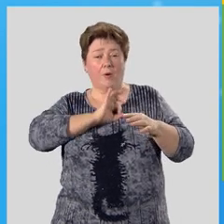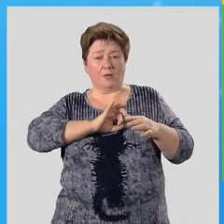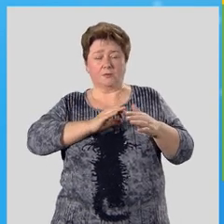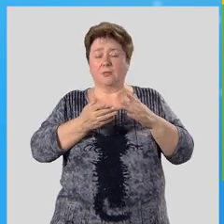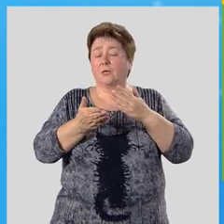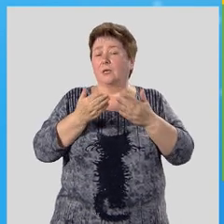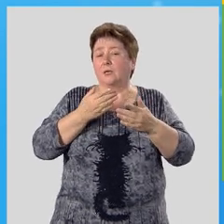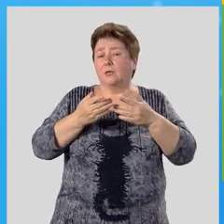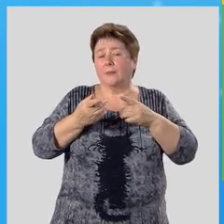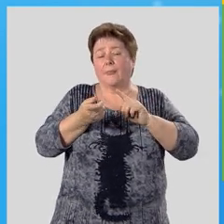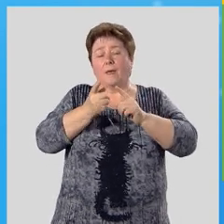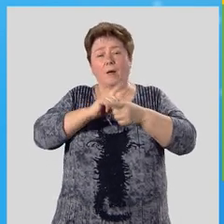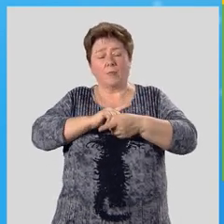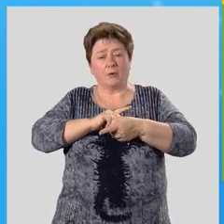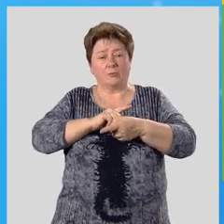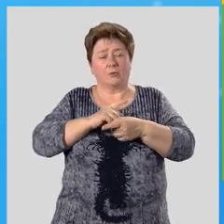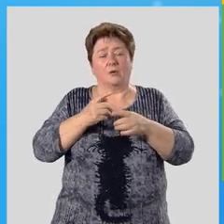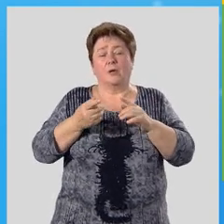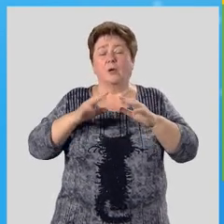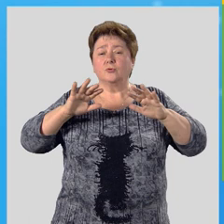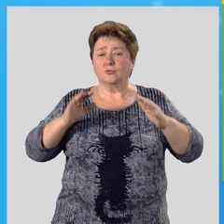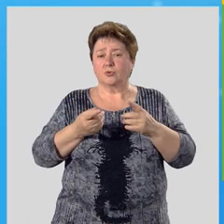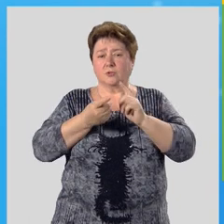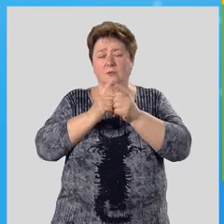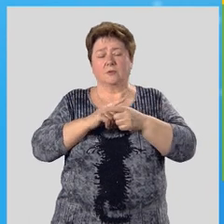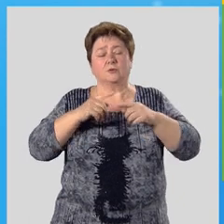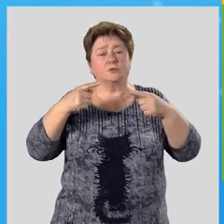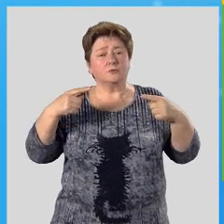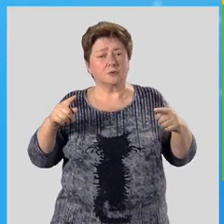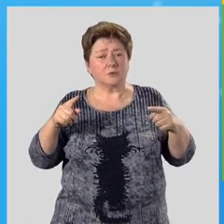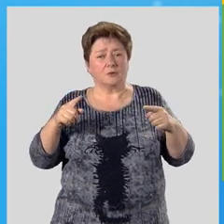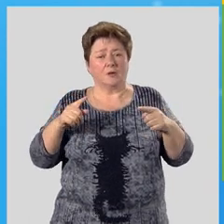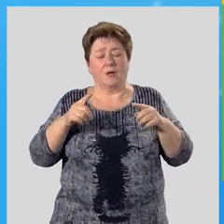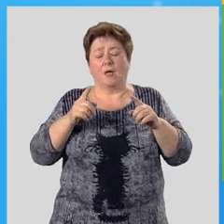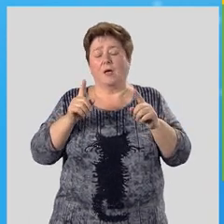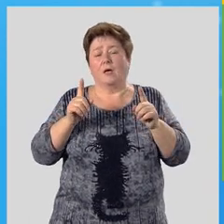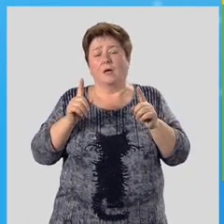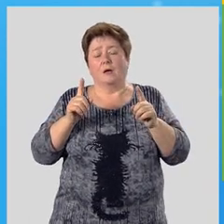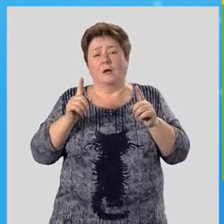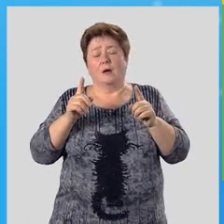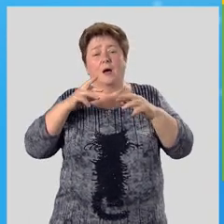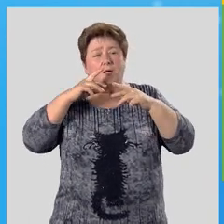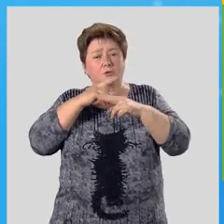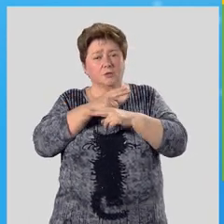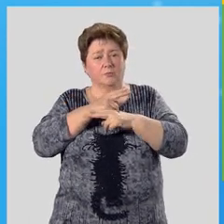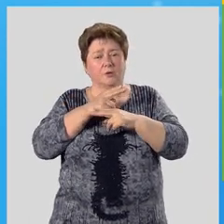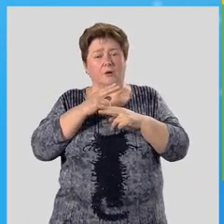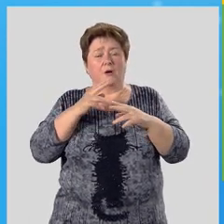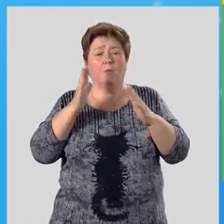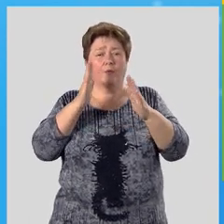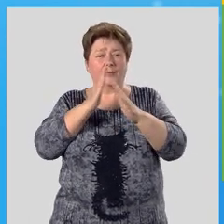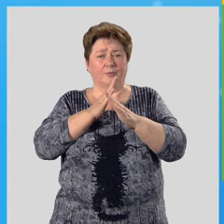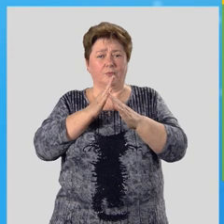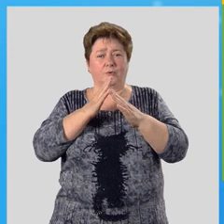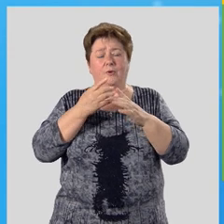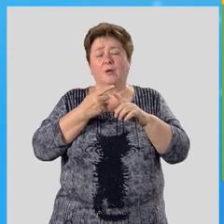или наоборот? Случайные изменения чего-либо – это не что иное, как ошибка, а